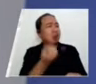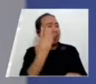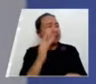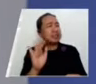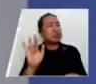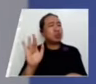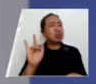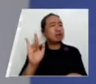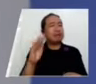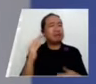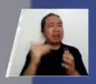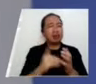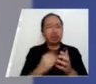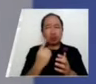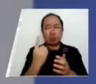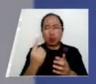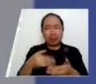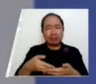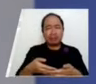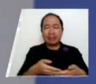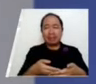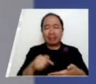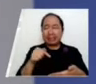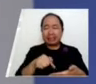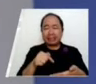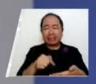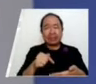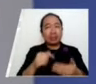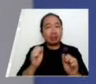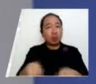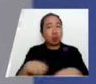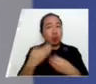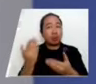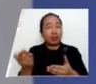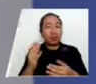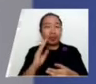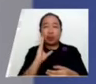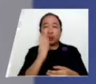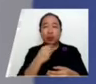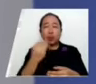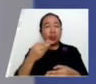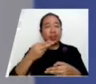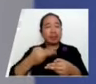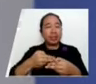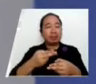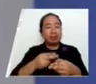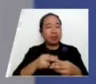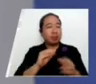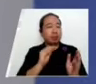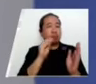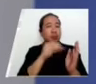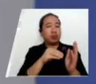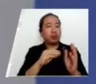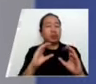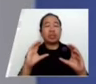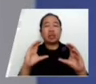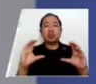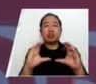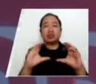bata. Ang alok pa raw ng suspect ang pangalan ng bibili, ang siyang ilalagay niyang pangalan sa birth certificate ng